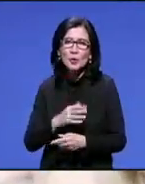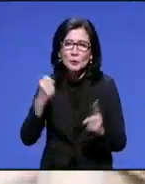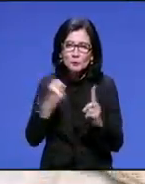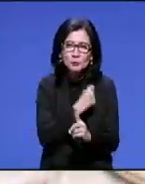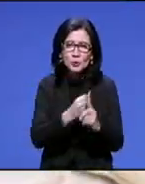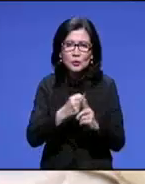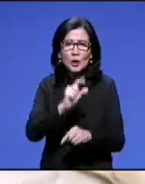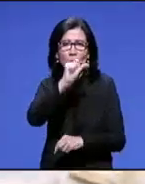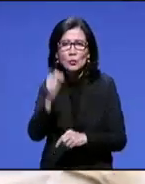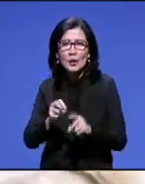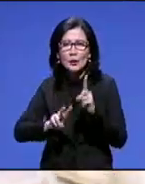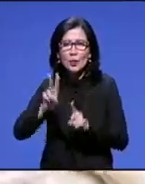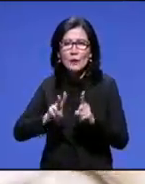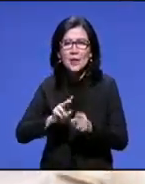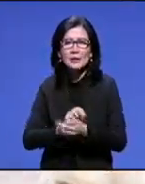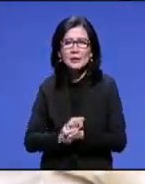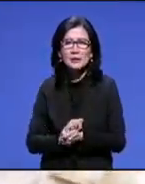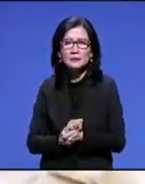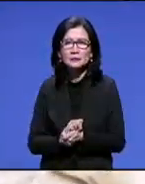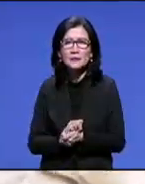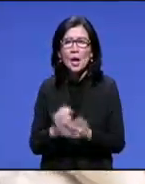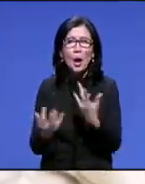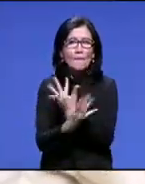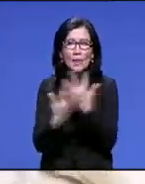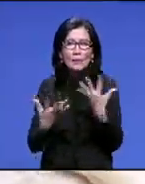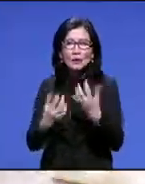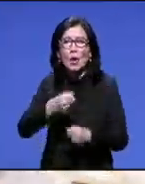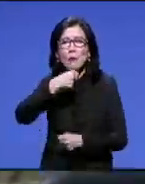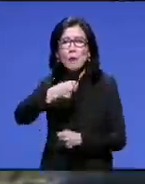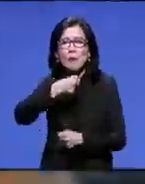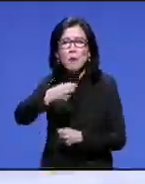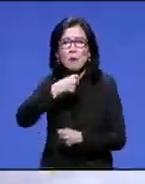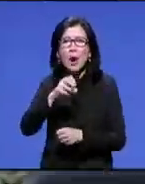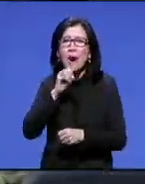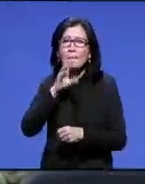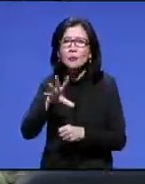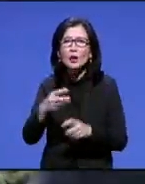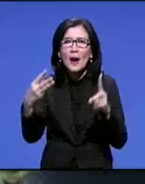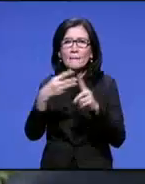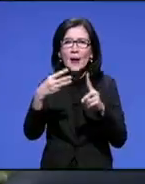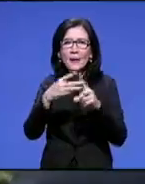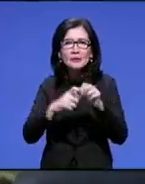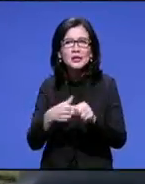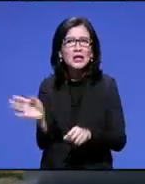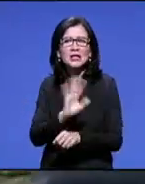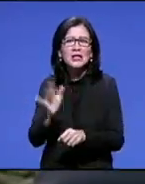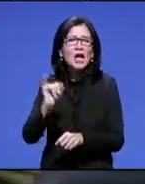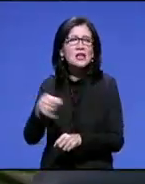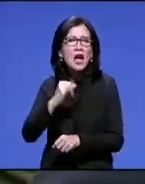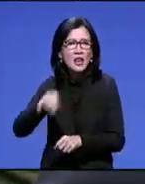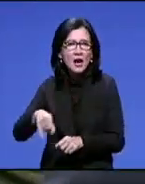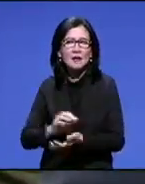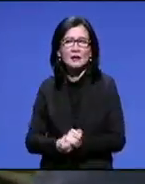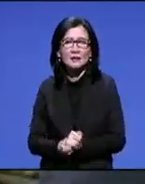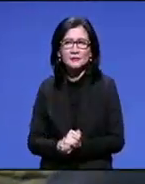pada Desember lalu. Dalam aksinya, massa juga berorasi menyebut Bahar bin Smith tidak bersalah. Tim